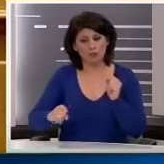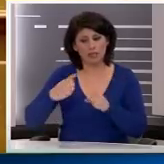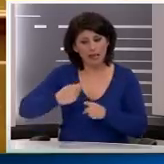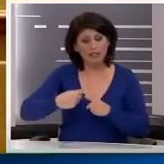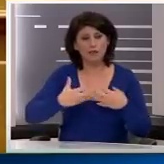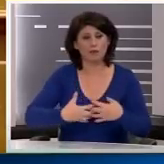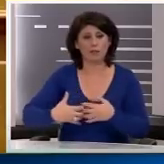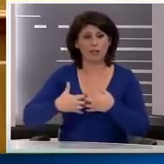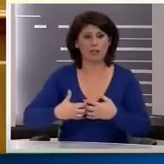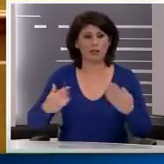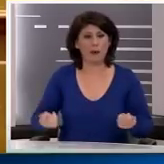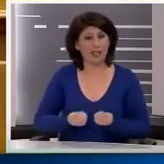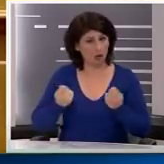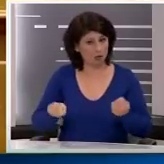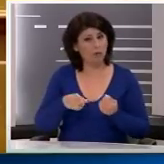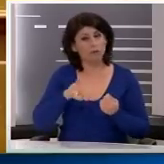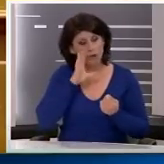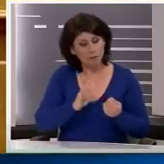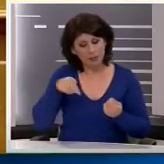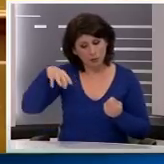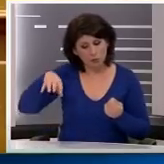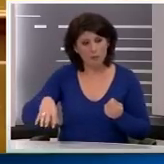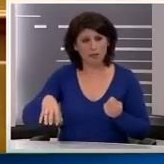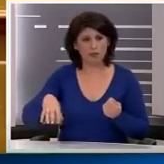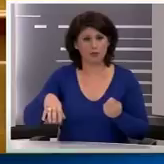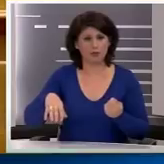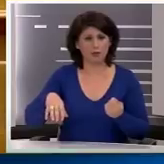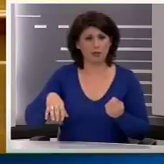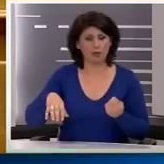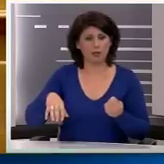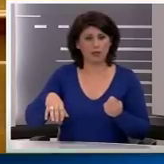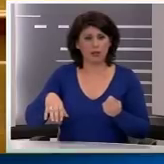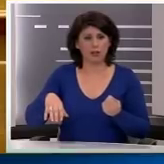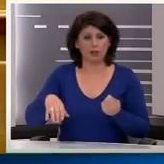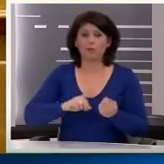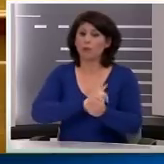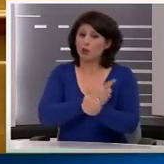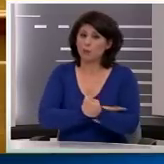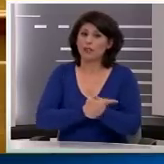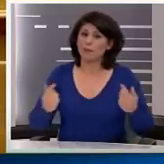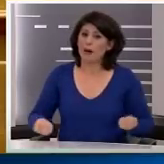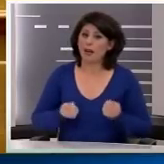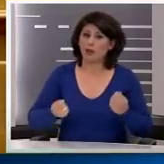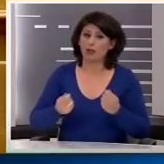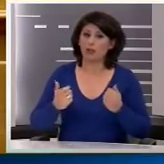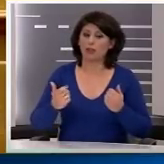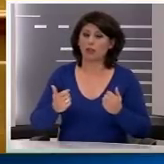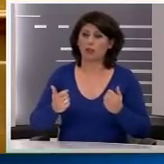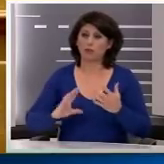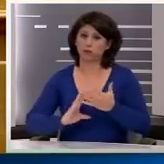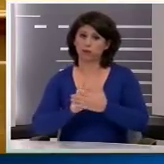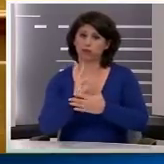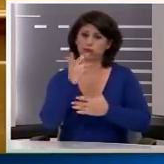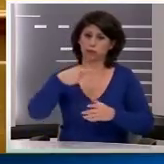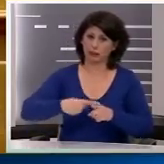βιομηχανικής παραγωγής, που είναι όντως ένας τομέας προνομιακός για την παραγωγική ανασυγκρότηση της χώρας, με υψηλή